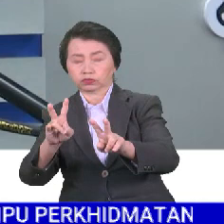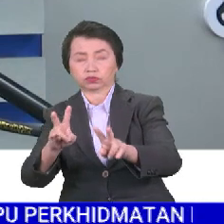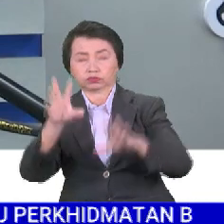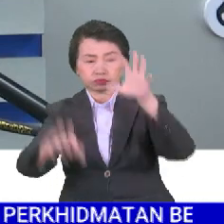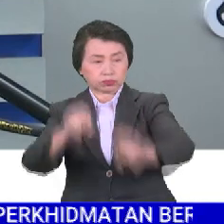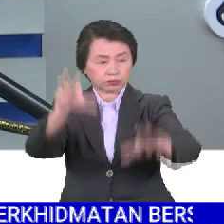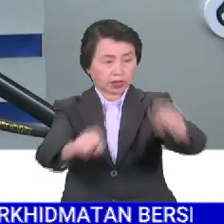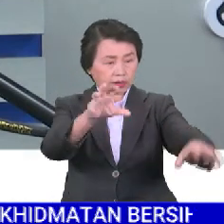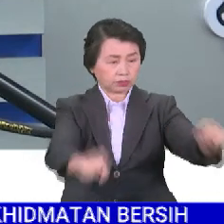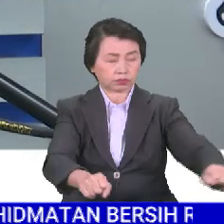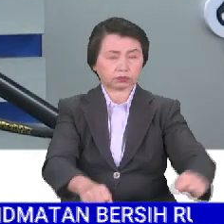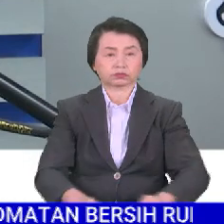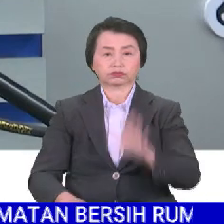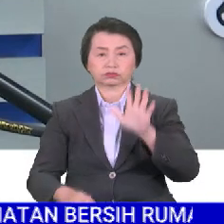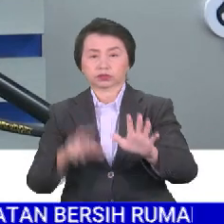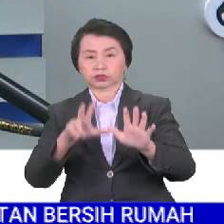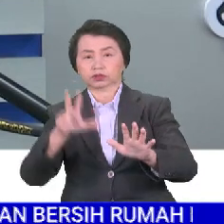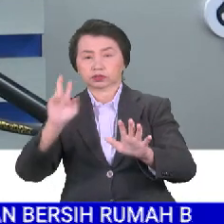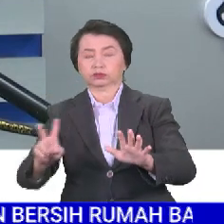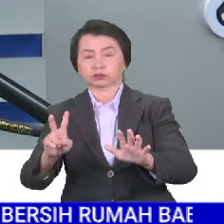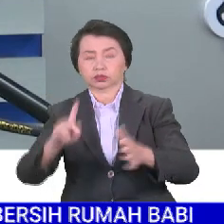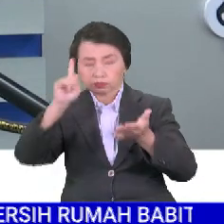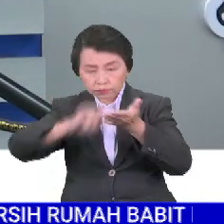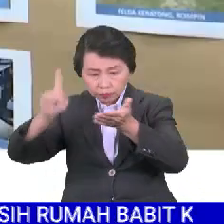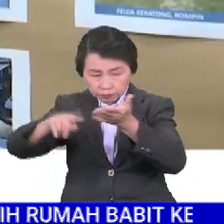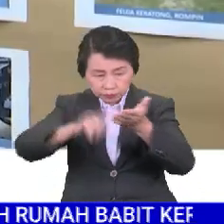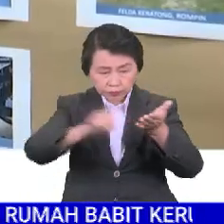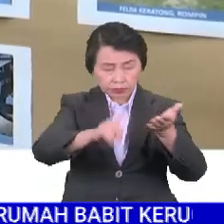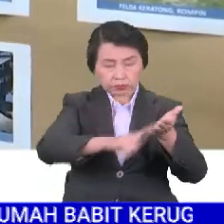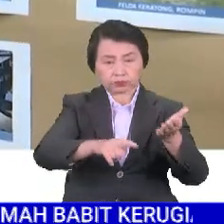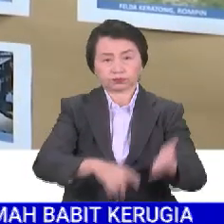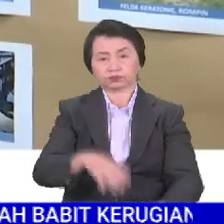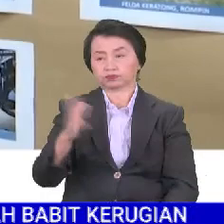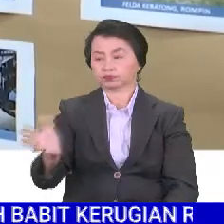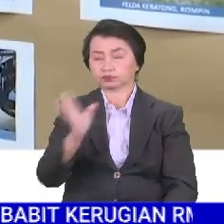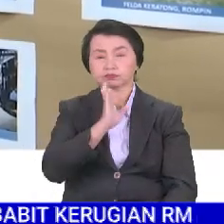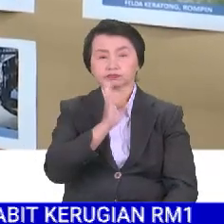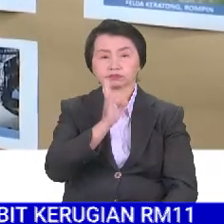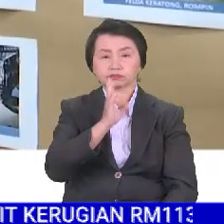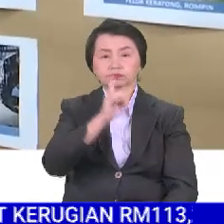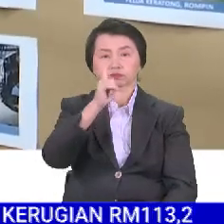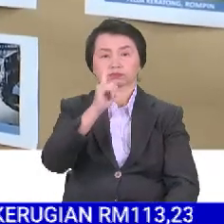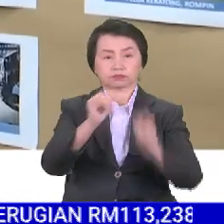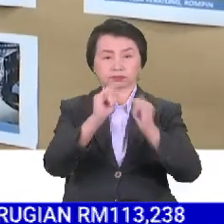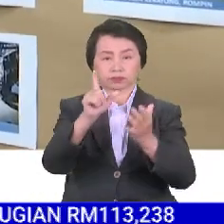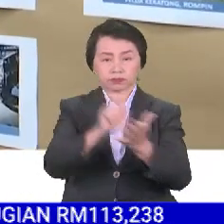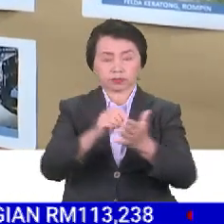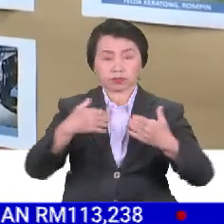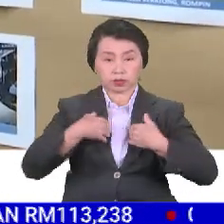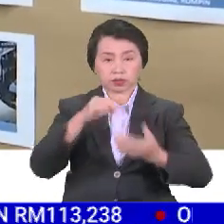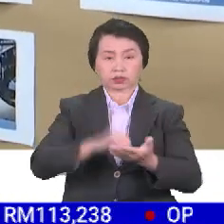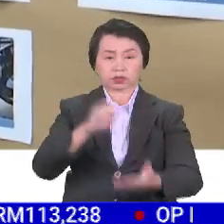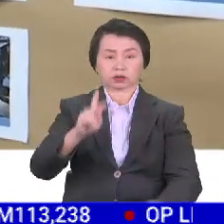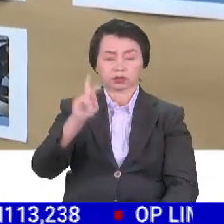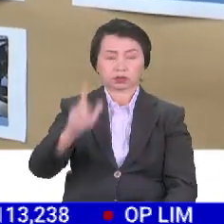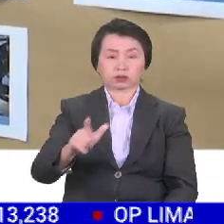dan 532 pemeriksaan beliau katanya dalam satu sidang media yang diadakan di